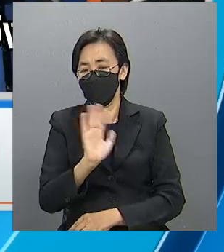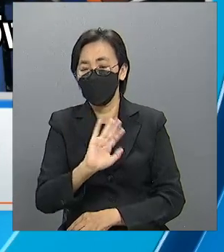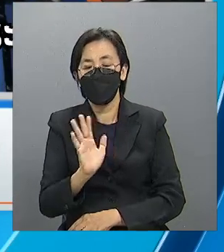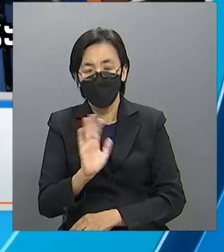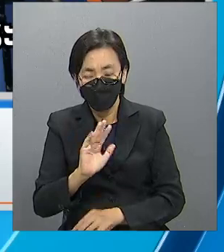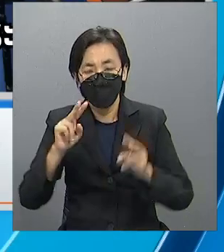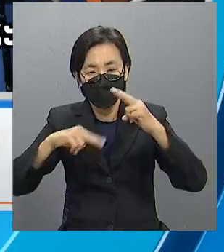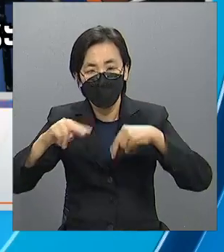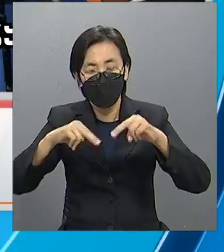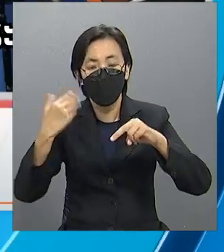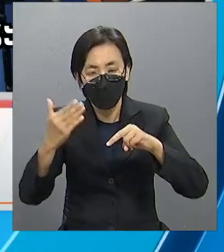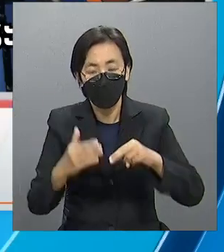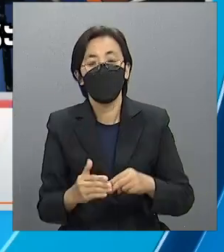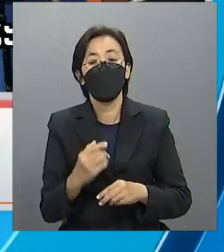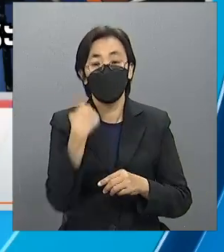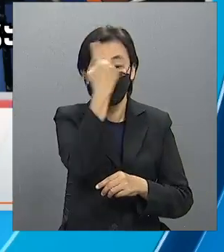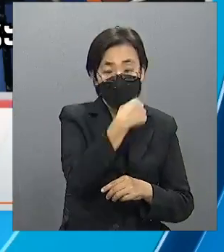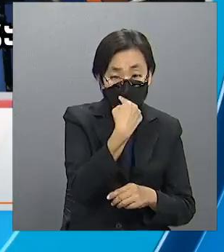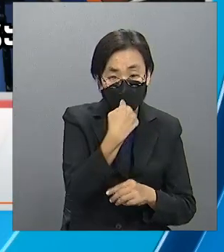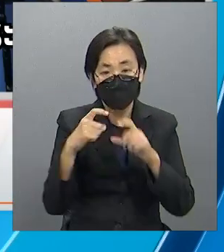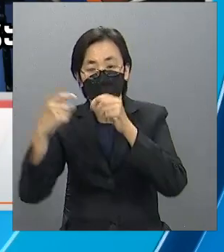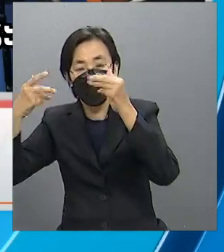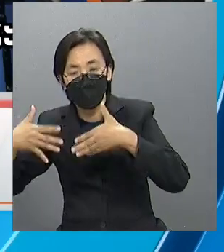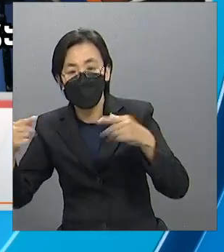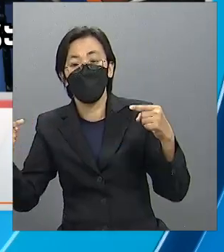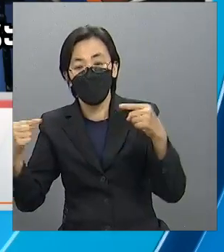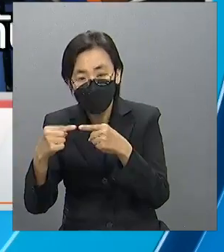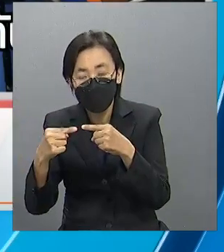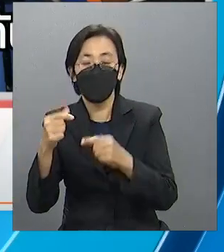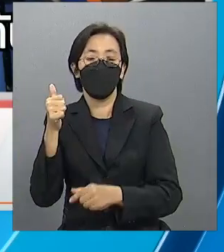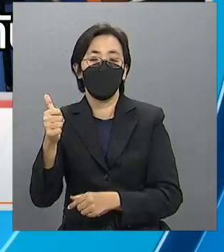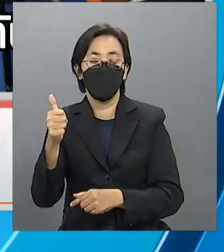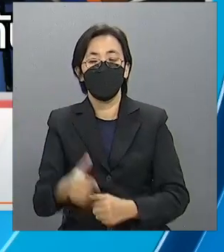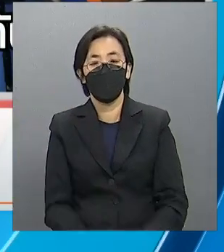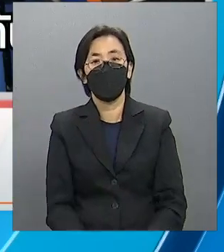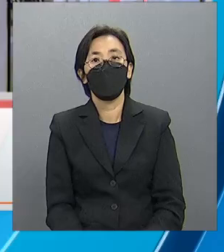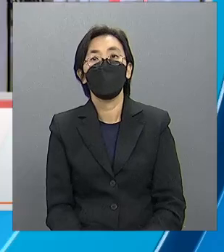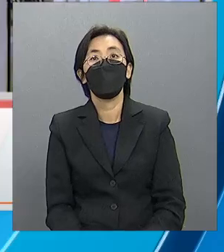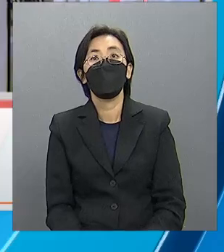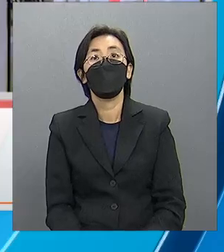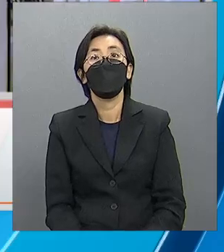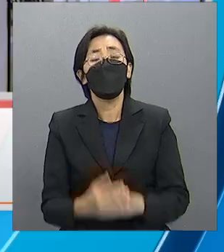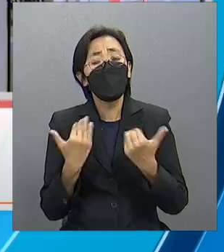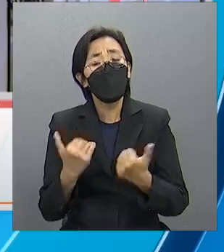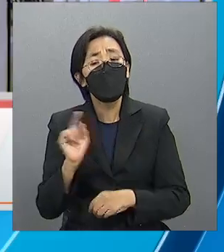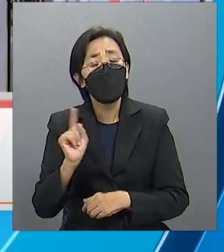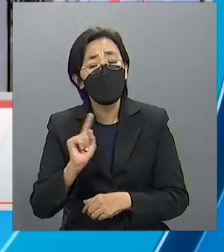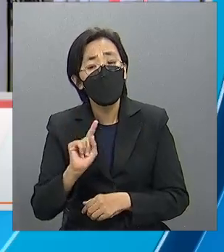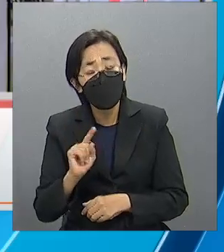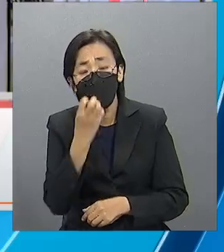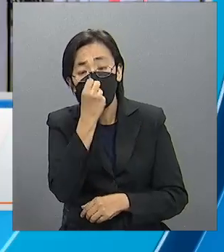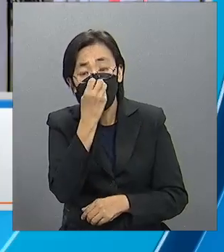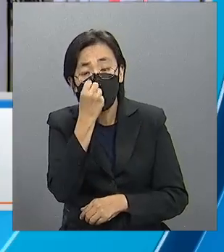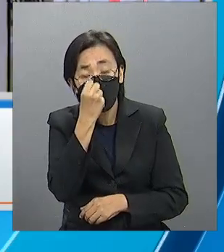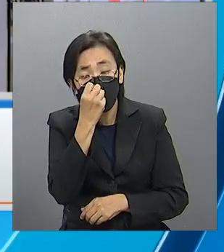คนเดียวกันในข้มูลเดยวกับบรประชาชนครัถ้ลพดกครั ตอนนี้เป็นยไบางกระแตอบรบจากการใช้งานม